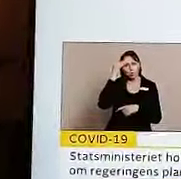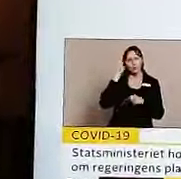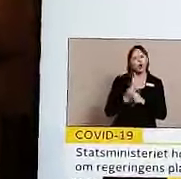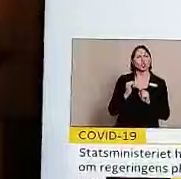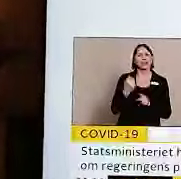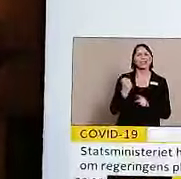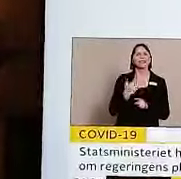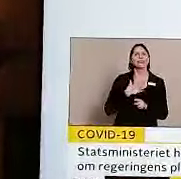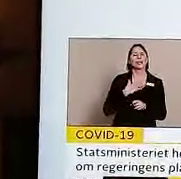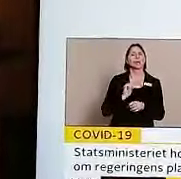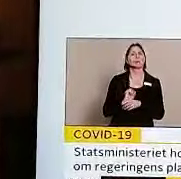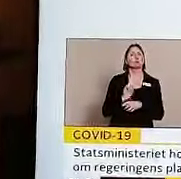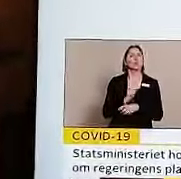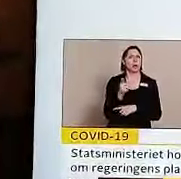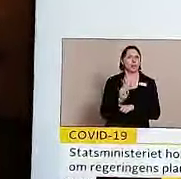نهارا